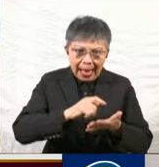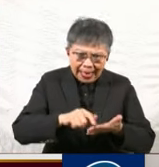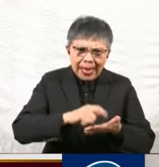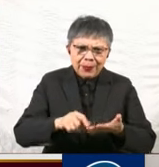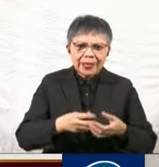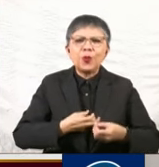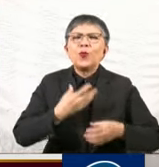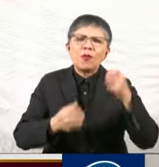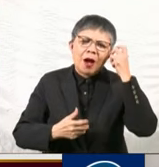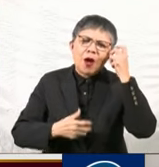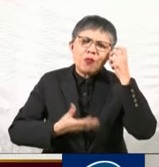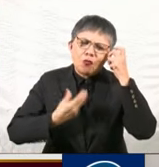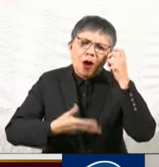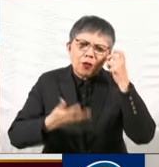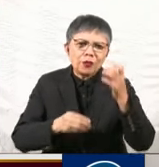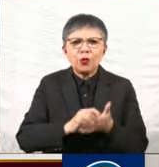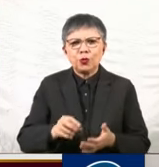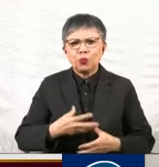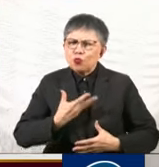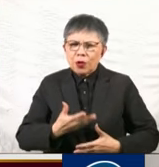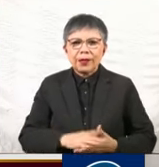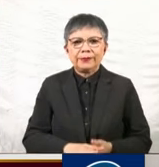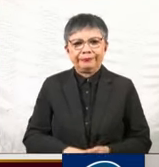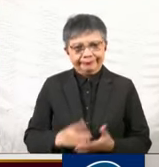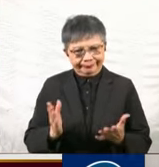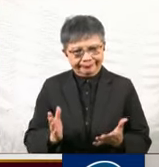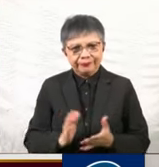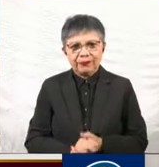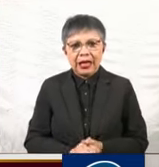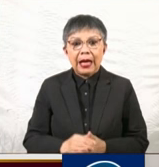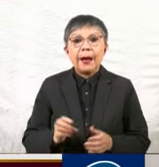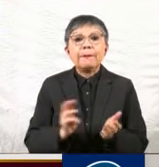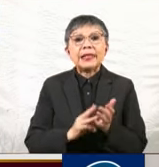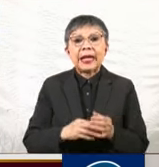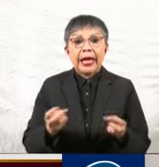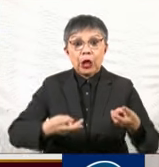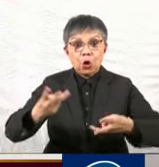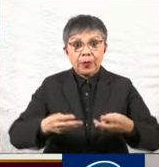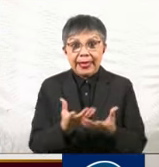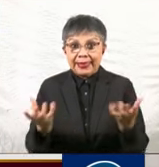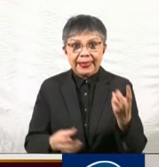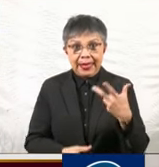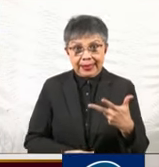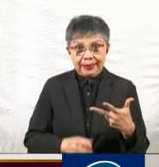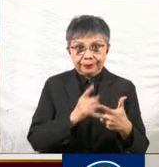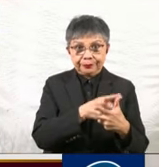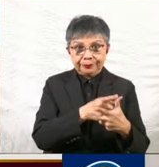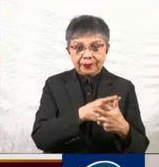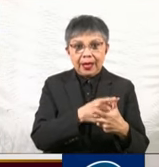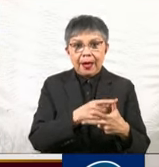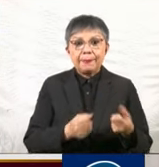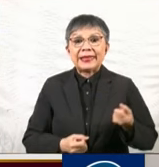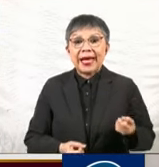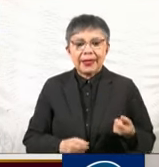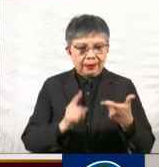aplikasi maupun mobil curhat jika dibutuhkan isu ekonomi tentu terbagi tiga isu ekonomi